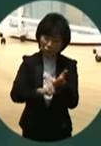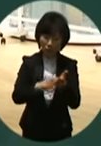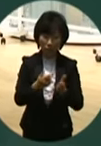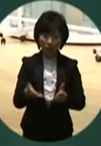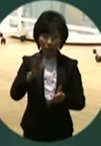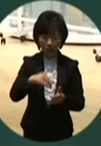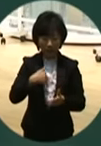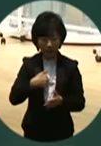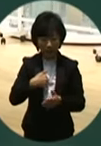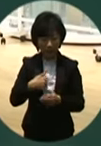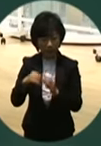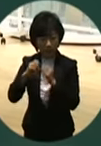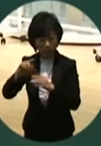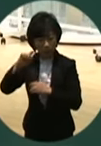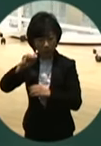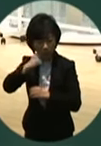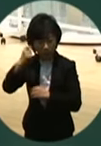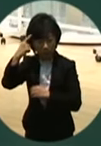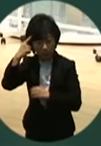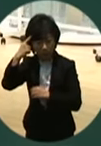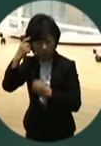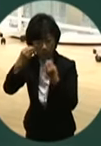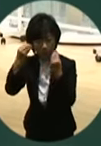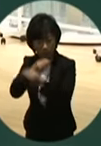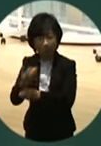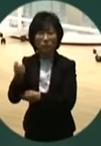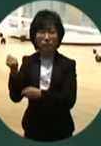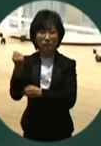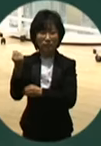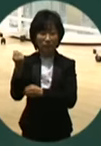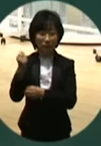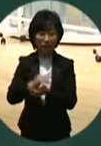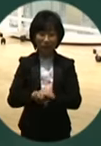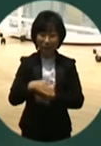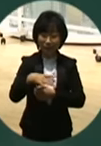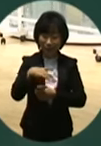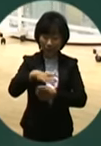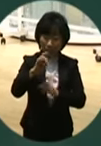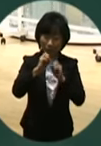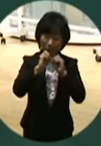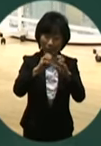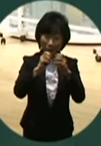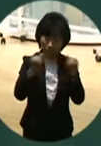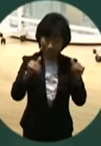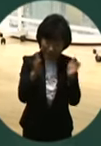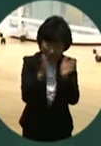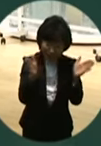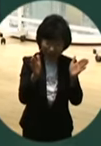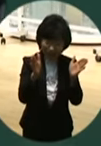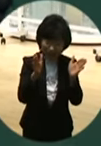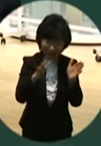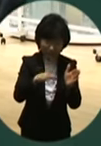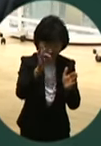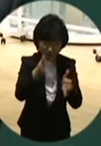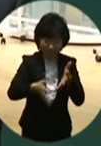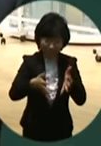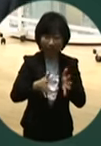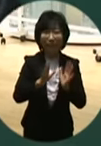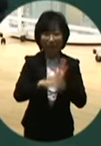어렵게 생각했다니까요. So evangelism is actually very easy, but then I thought it was very 전도사 difficult. 전도사 초창기 때라. So in the earlier years when I was an assistant